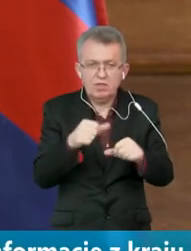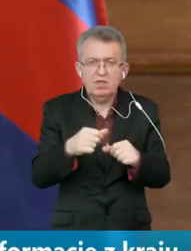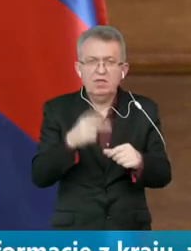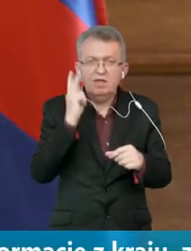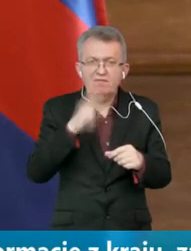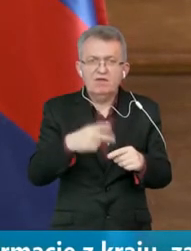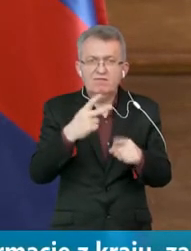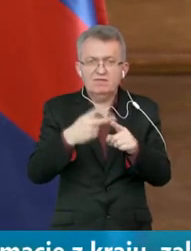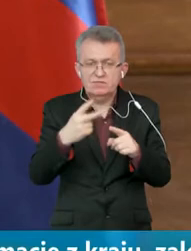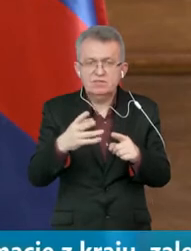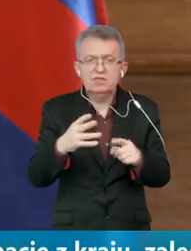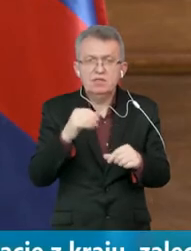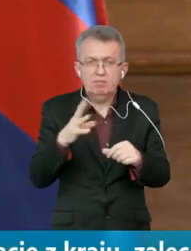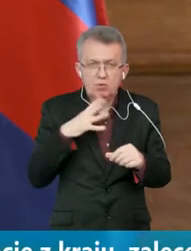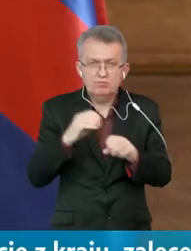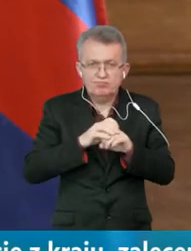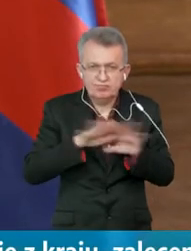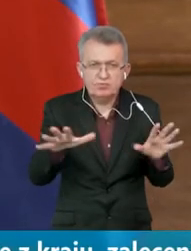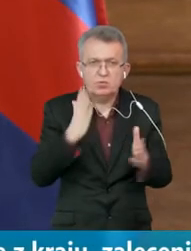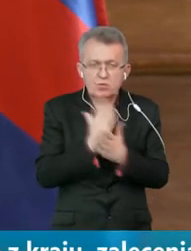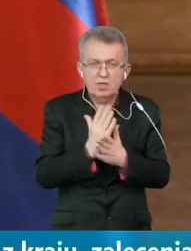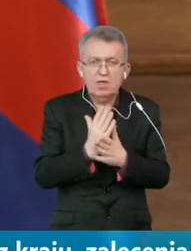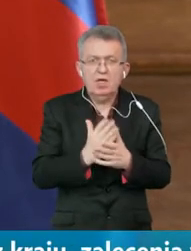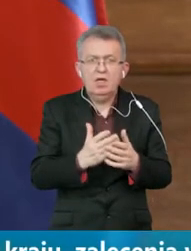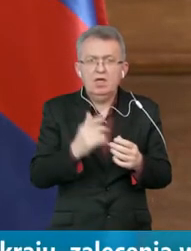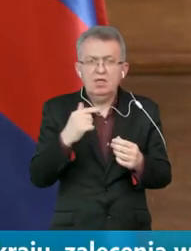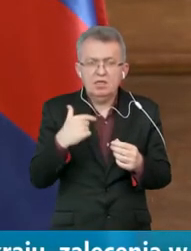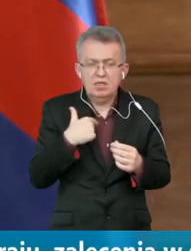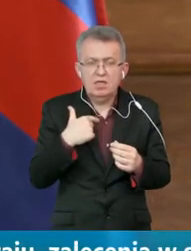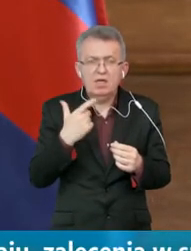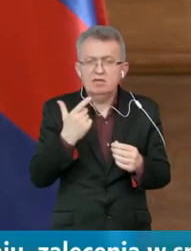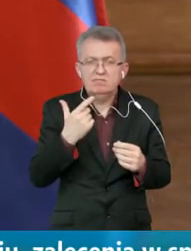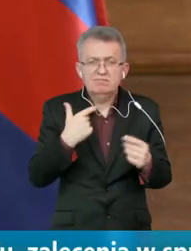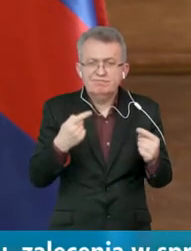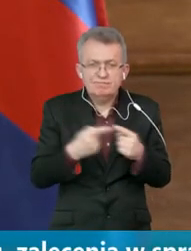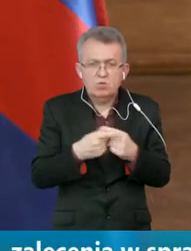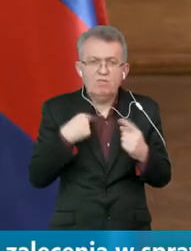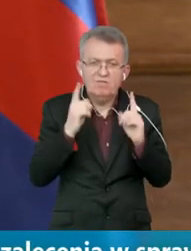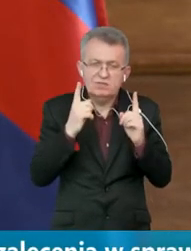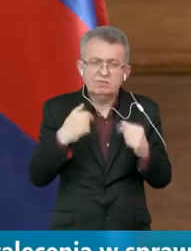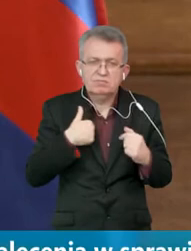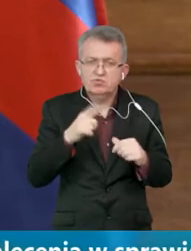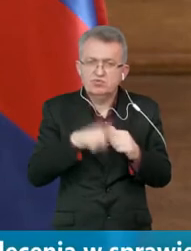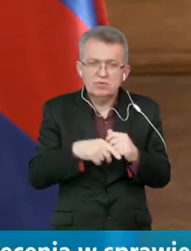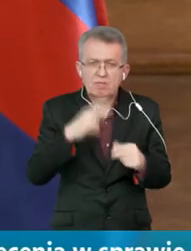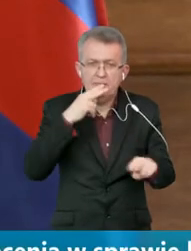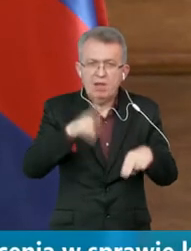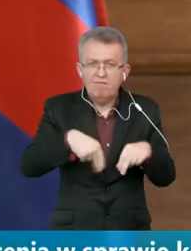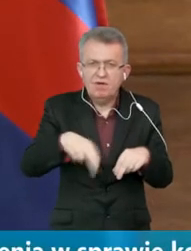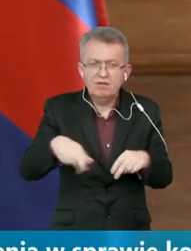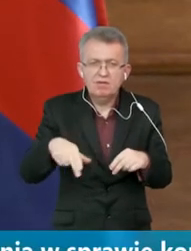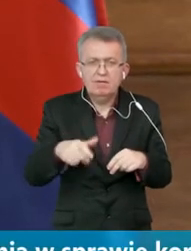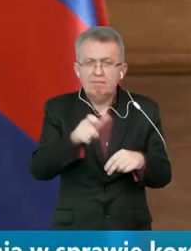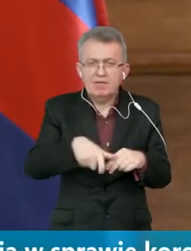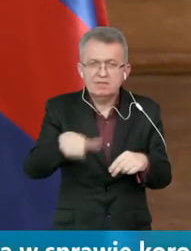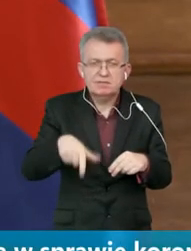się rzeczywiście powszechna. Natomiast oczywiście ja się z tym nie do końca zgadzam, ponieważ uważam, że malowanie